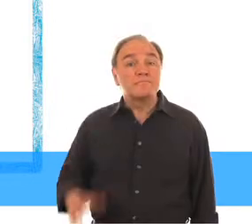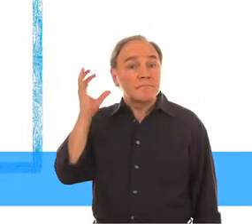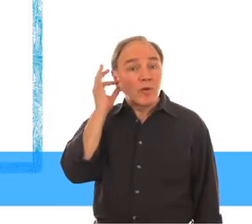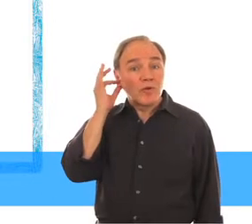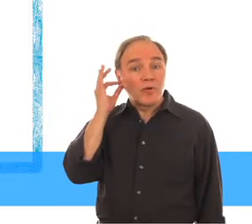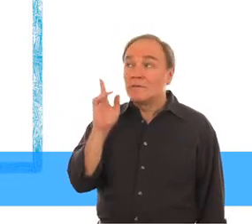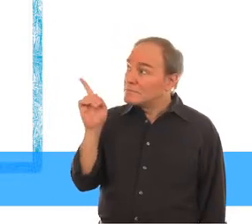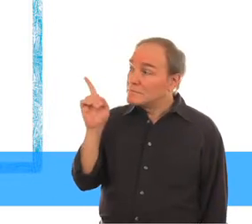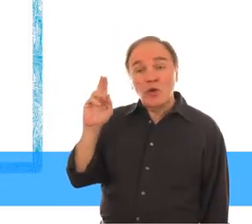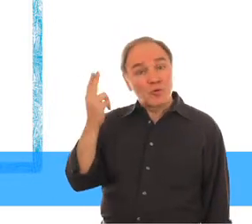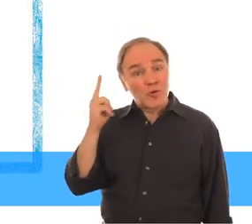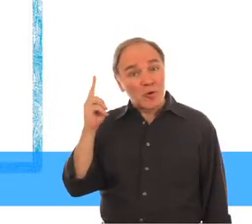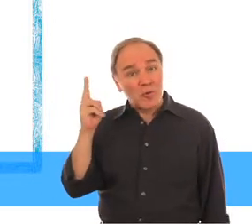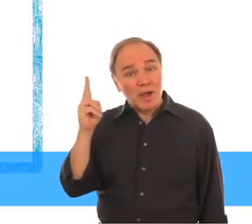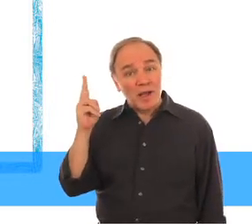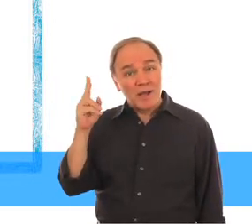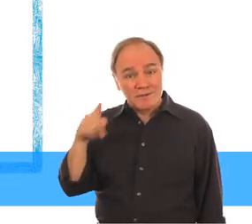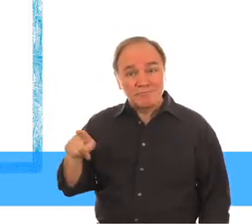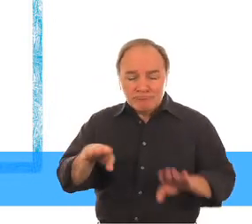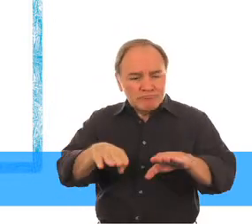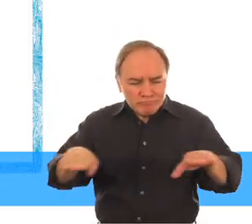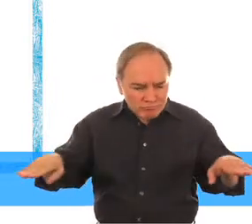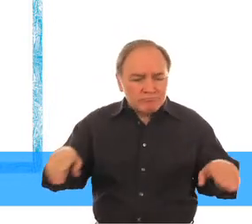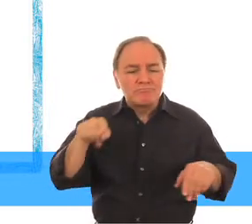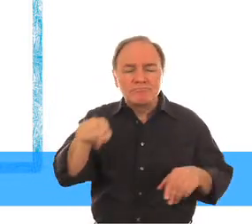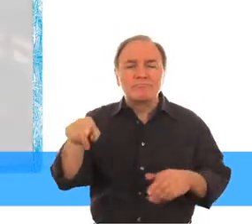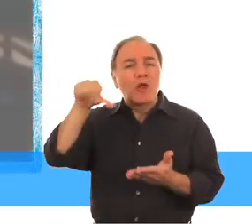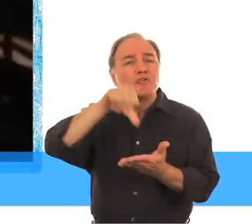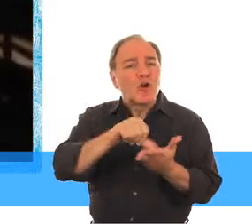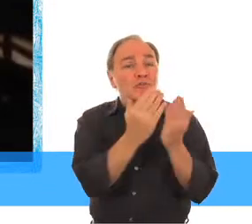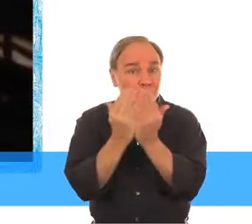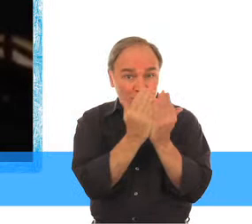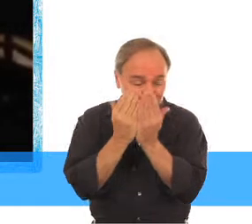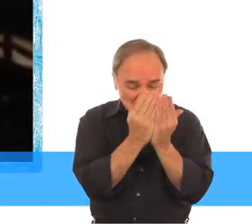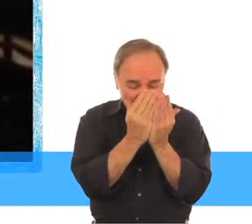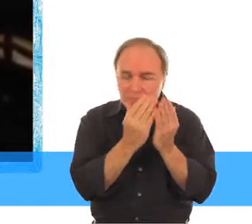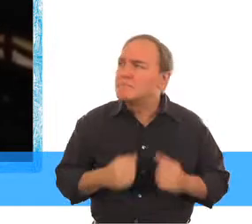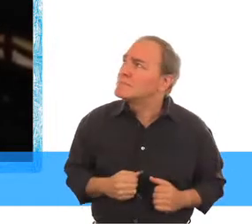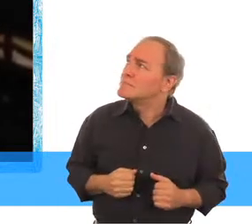étudiants du Centro Educativo et Liceo CENI, Montevideo.